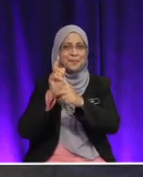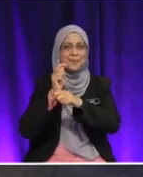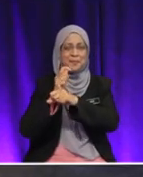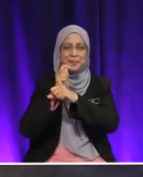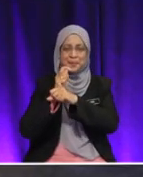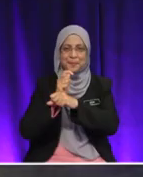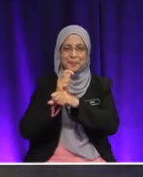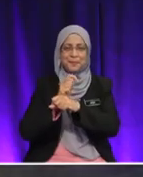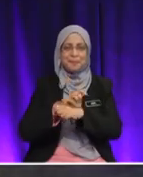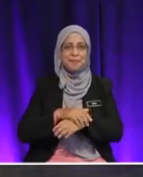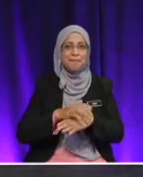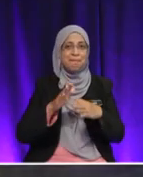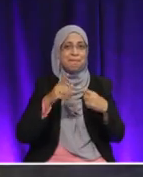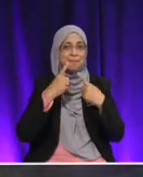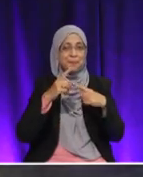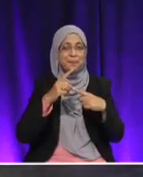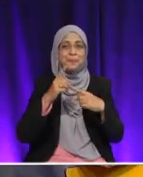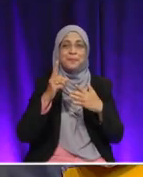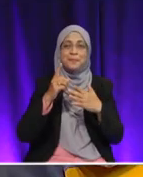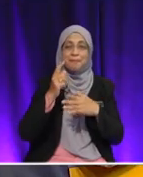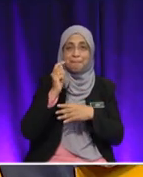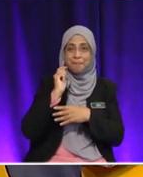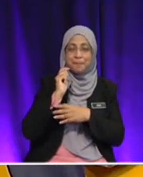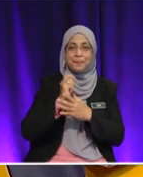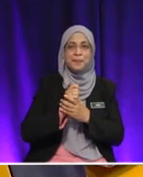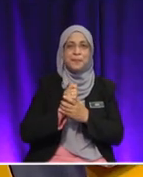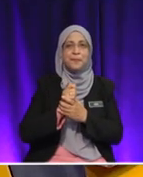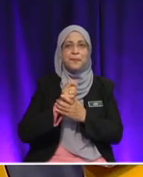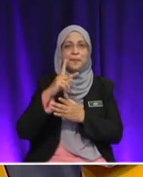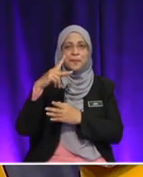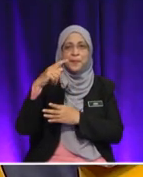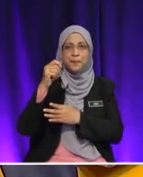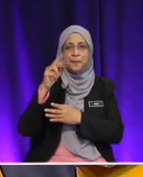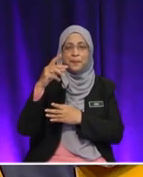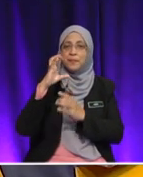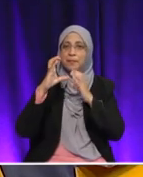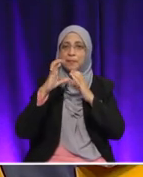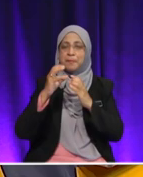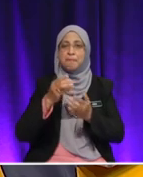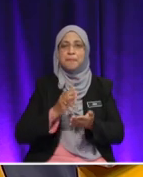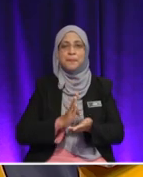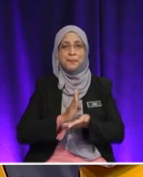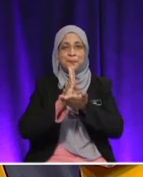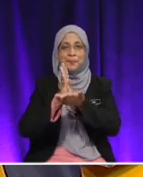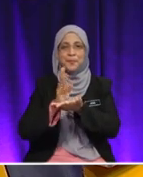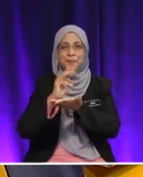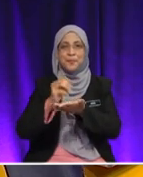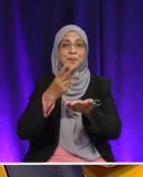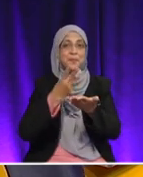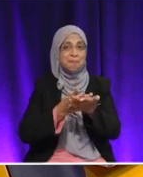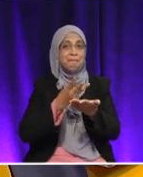Mari kita mengulas jawaban yang telah diberi oleh catering Catherine yang pertama mengulurkan bantuan